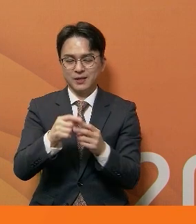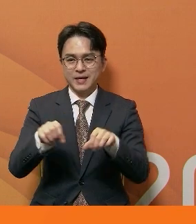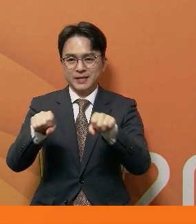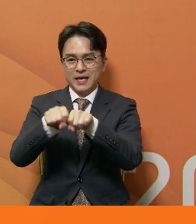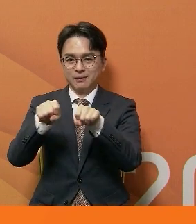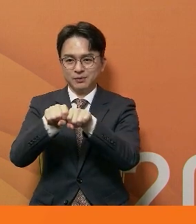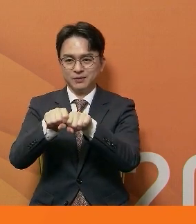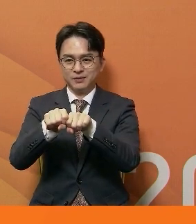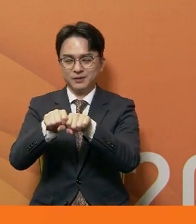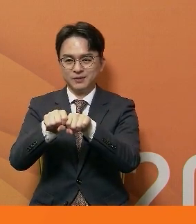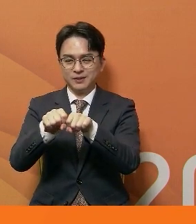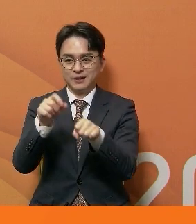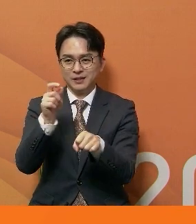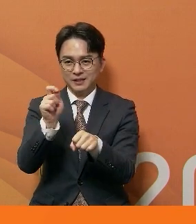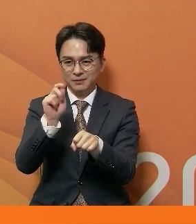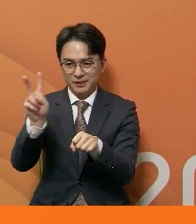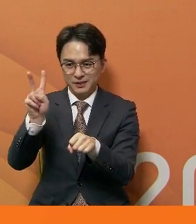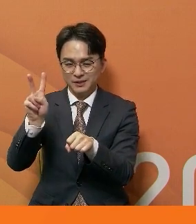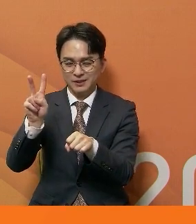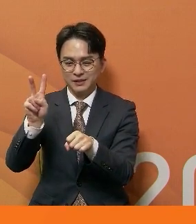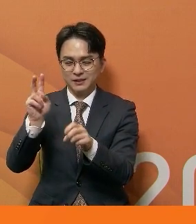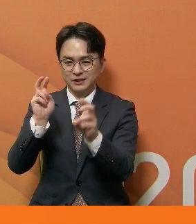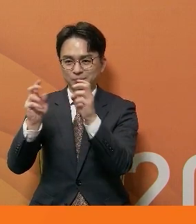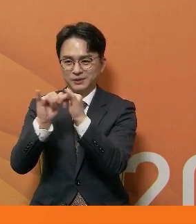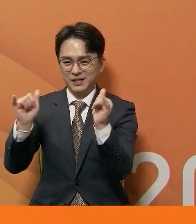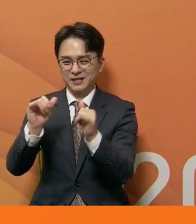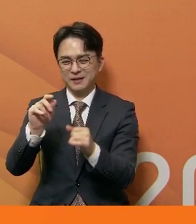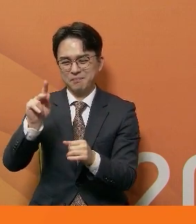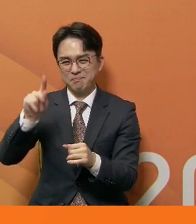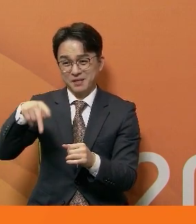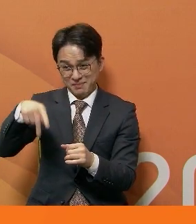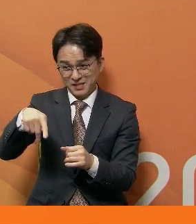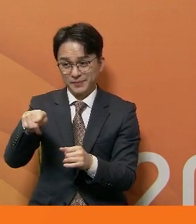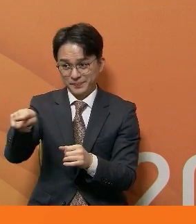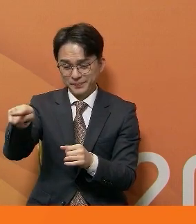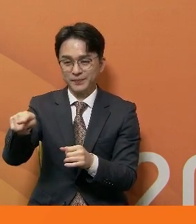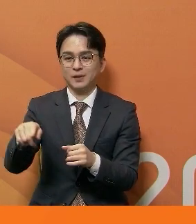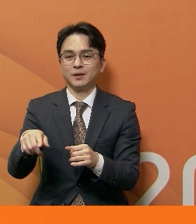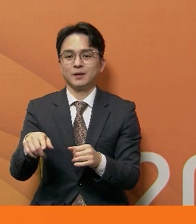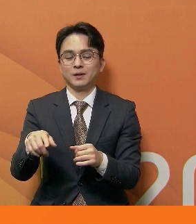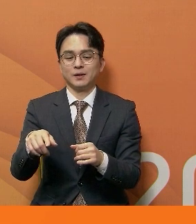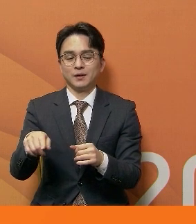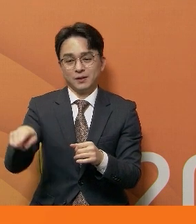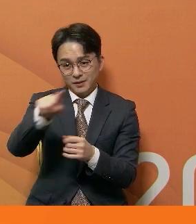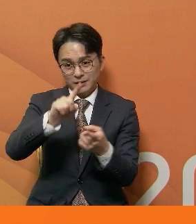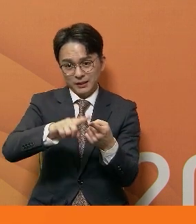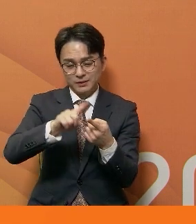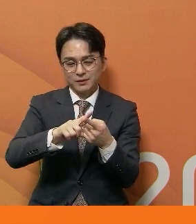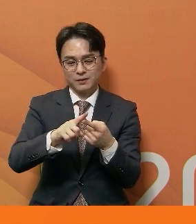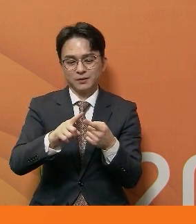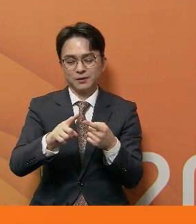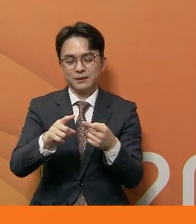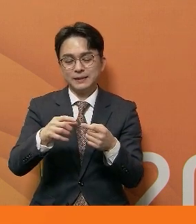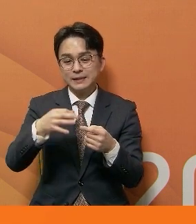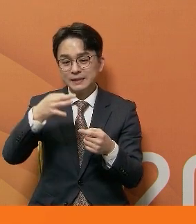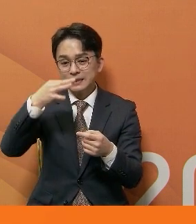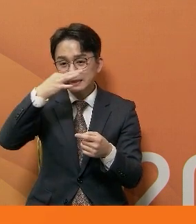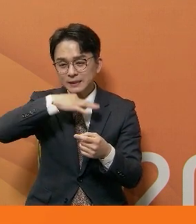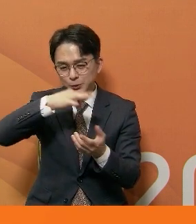사용사업자 우리가 pp라고 부르죠 사업자를 대상으로 절의 융자금을 지원하고 있는 사업입니다